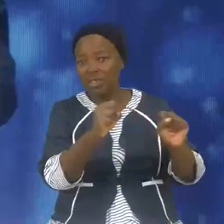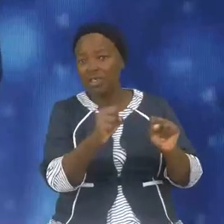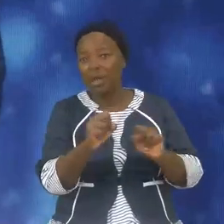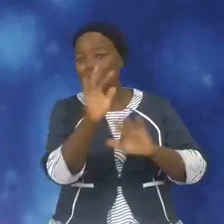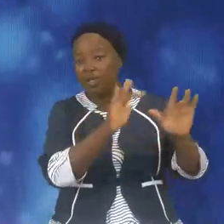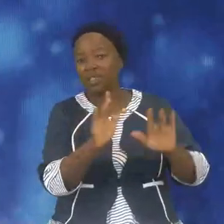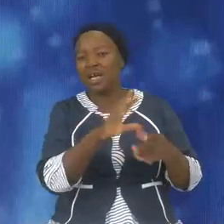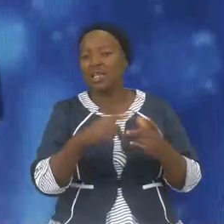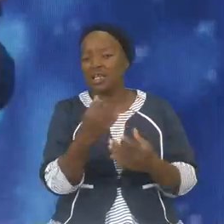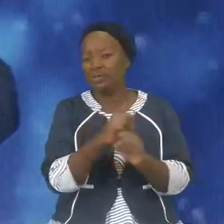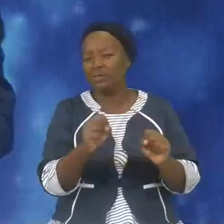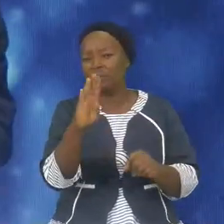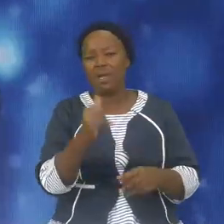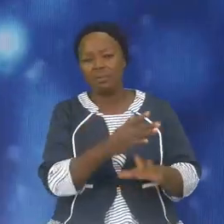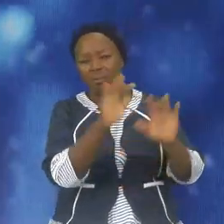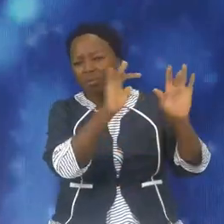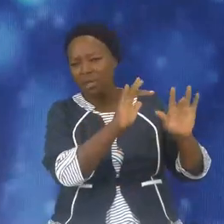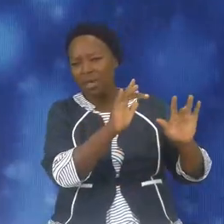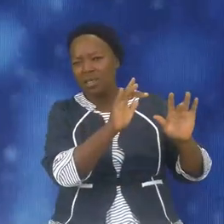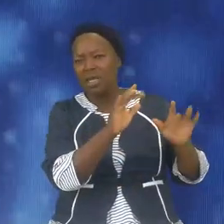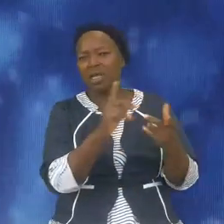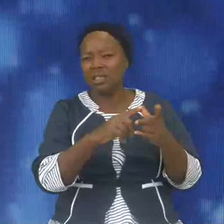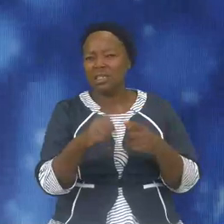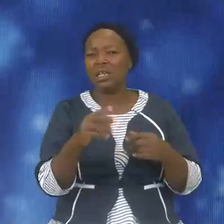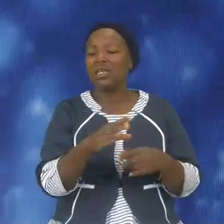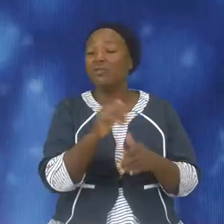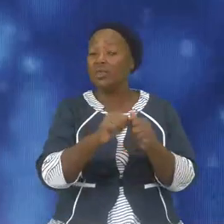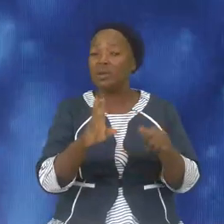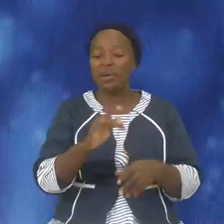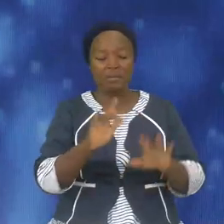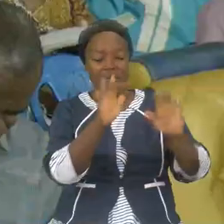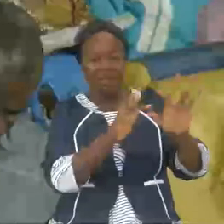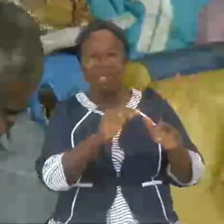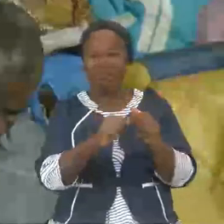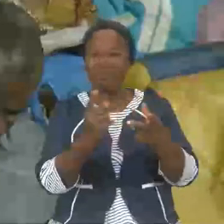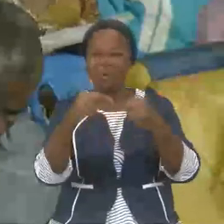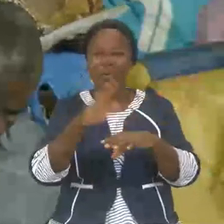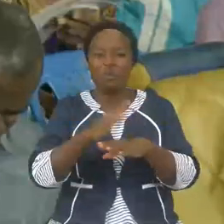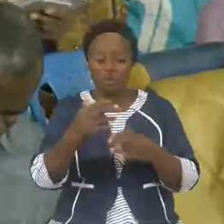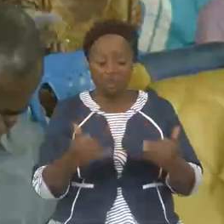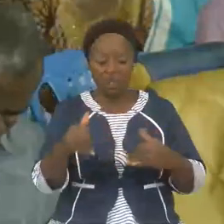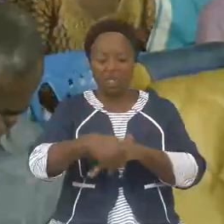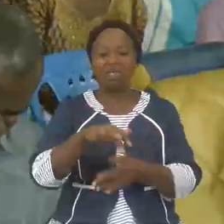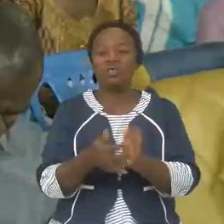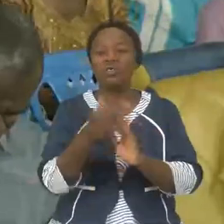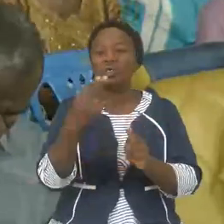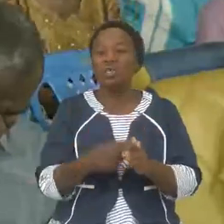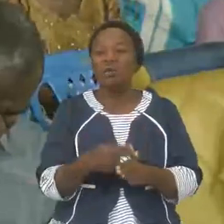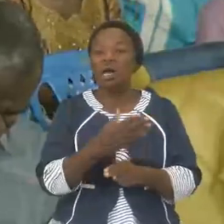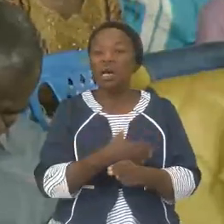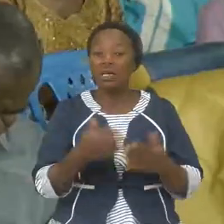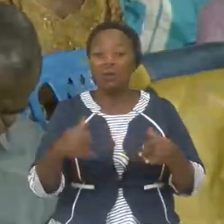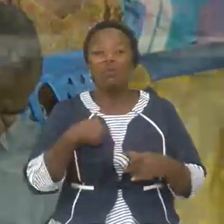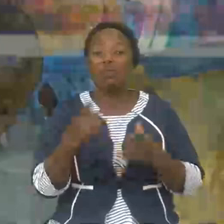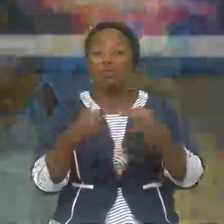miséricorde, le salut par miséricorde, la justice, la rédemption par miséricorde, tout viendra sur vous ce jour au nom de